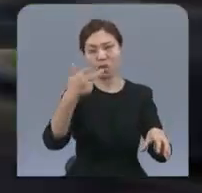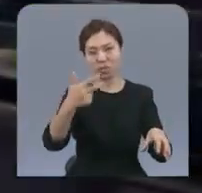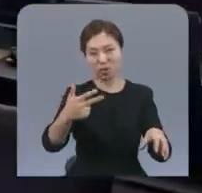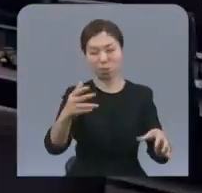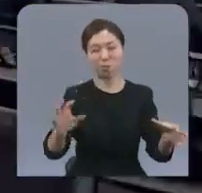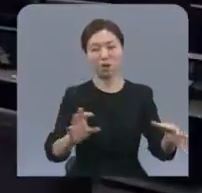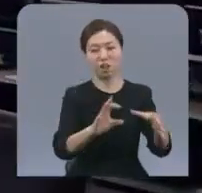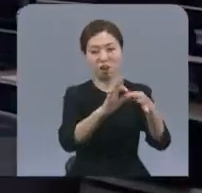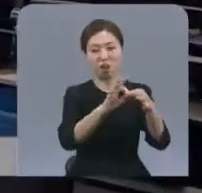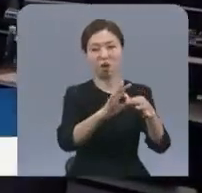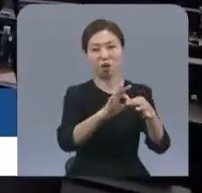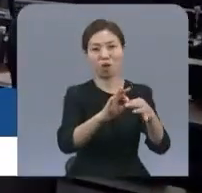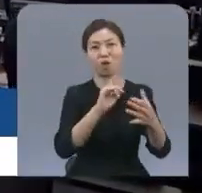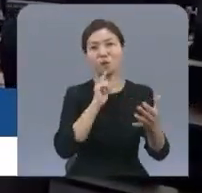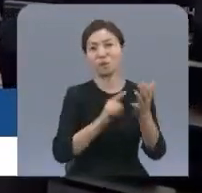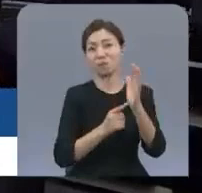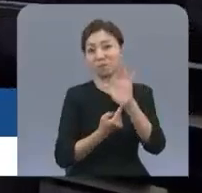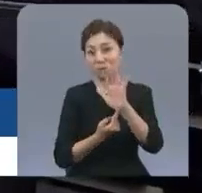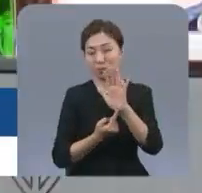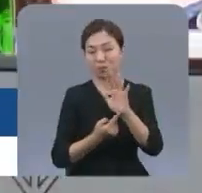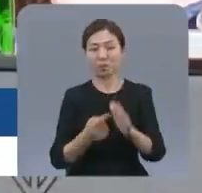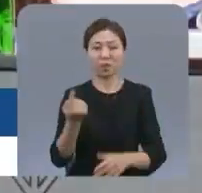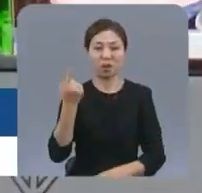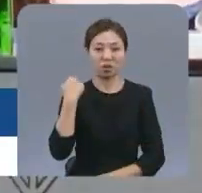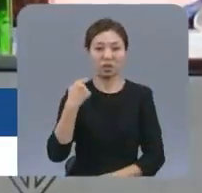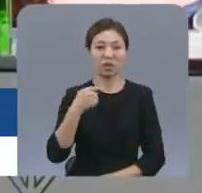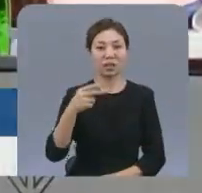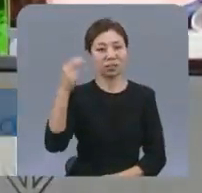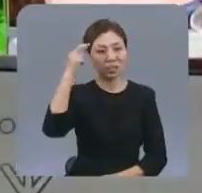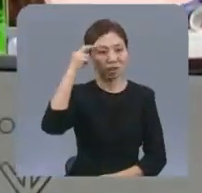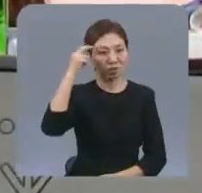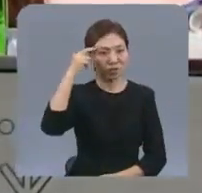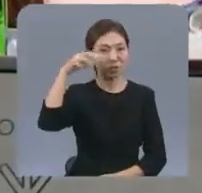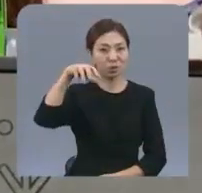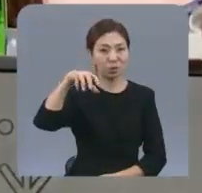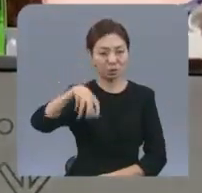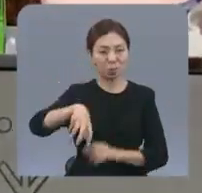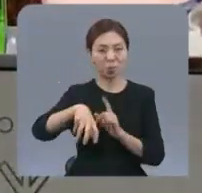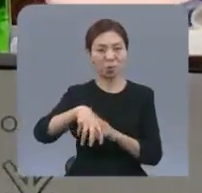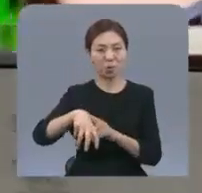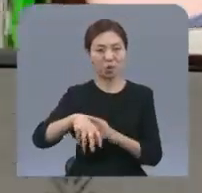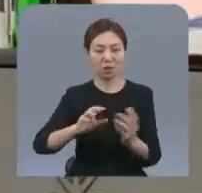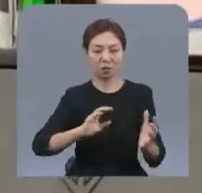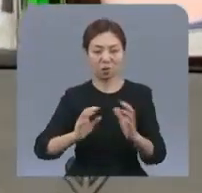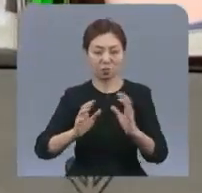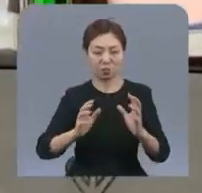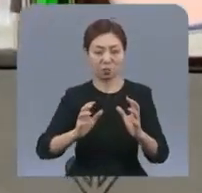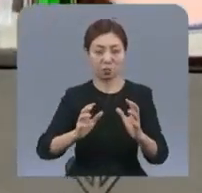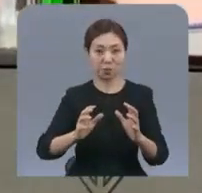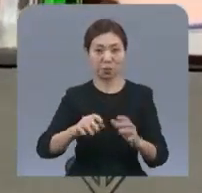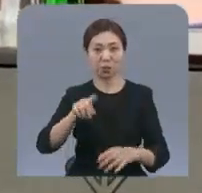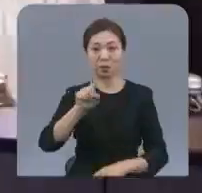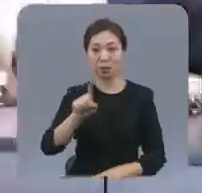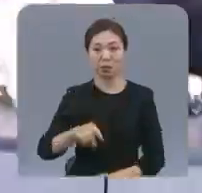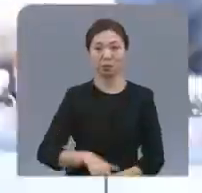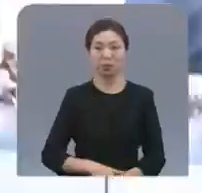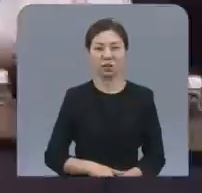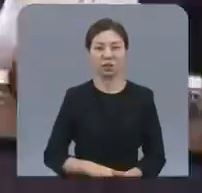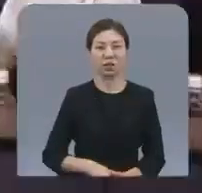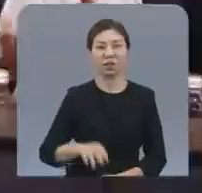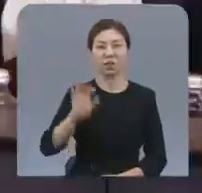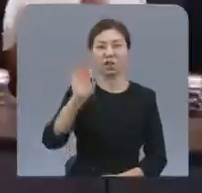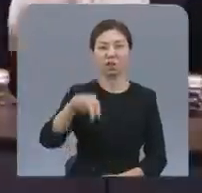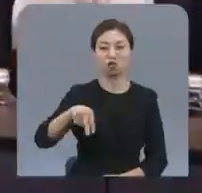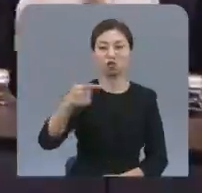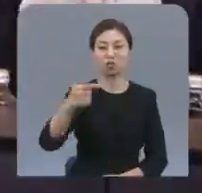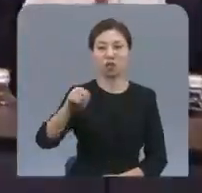cuộc tổ chức giáo dục khoa học và văn hóa Liên Hợp Quốc Unesco ủy ban di sản thế giới whc thuộc Unesco ngày 17 tháng 9